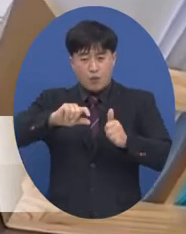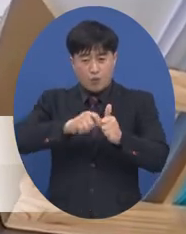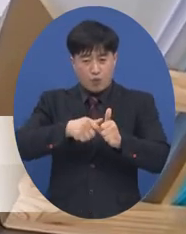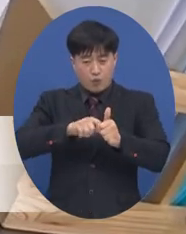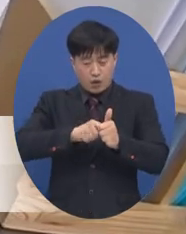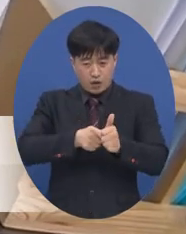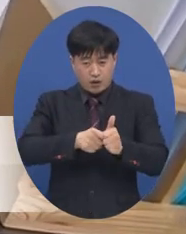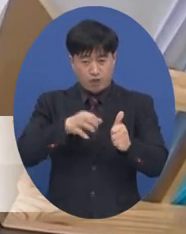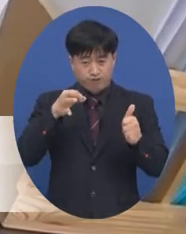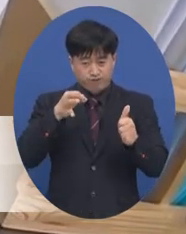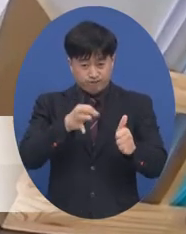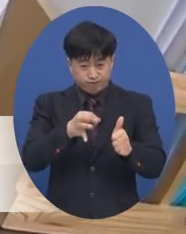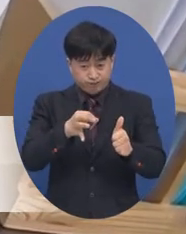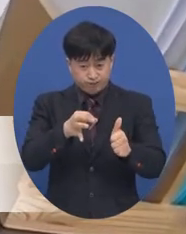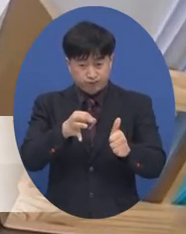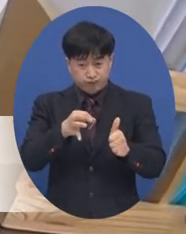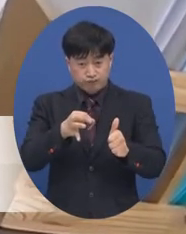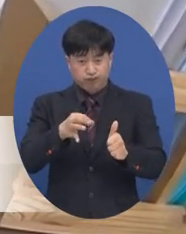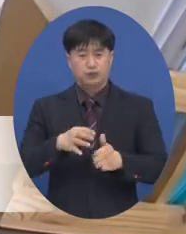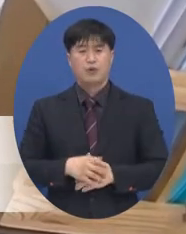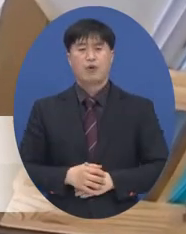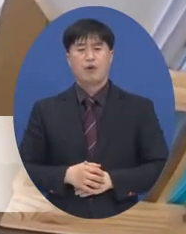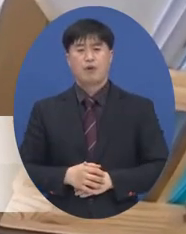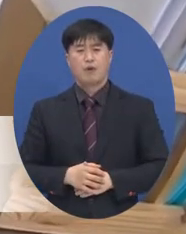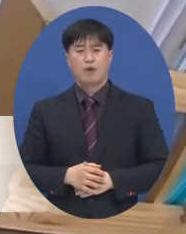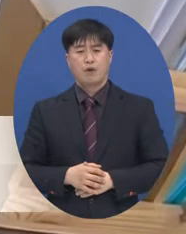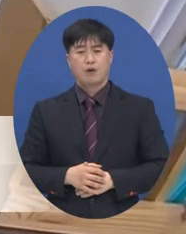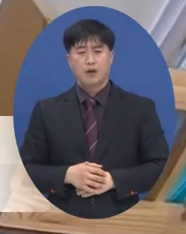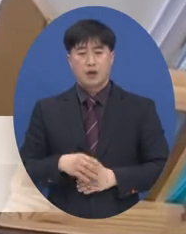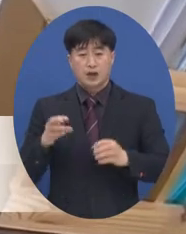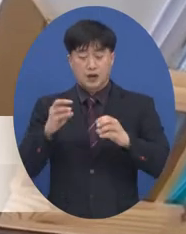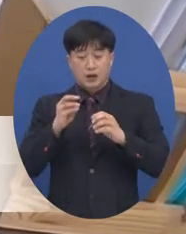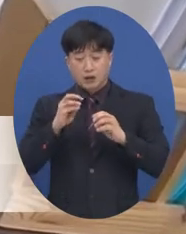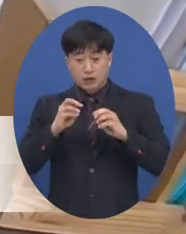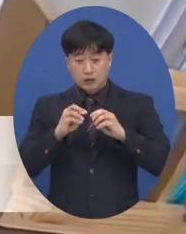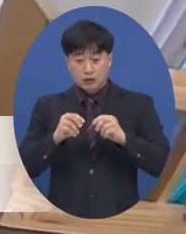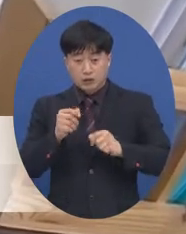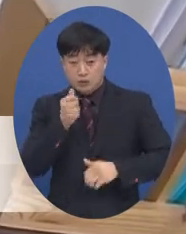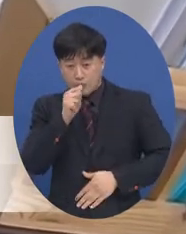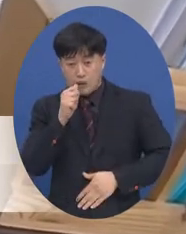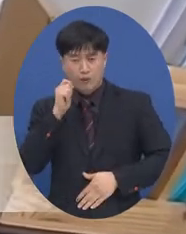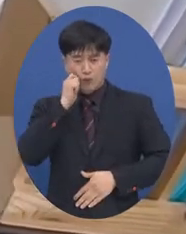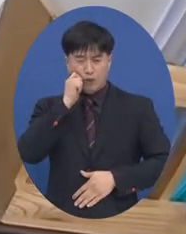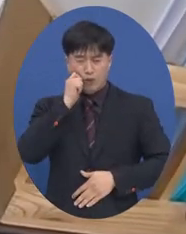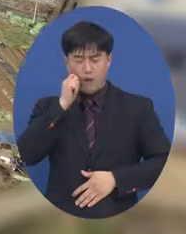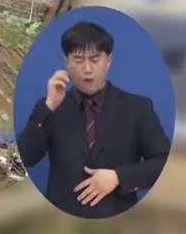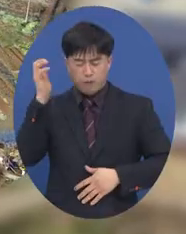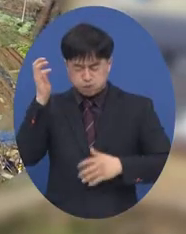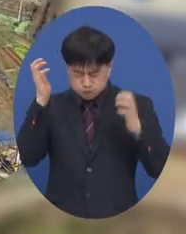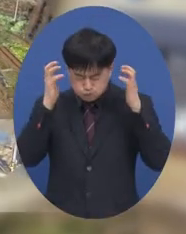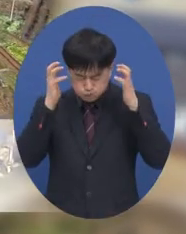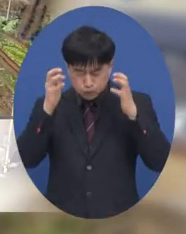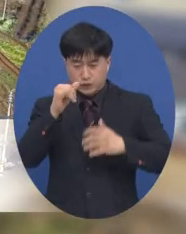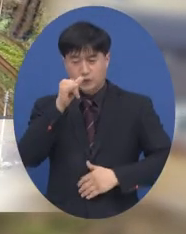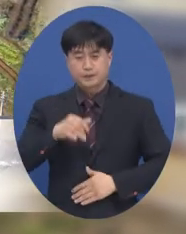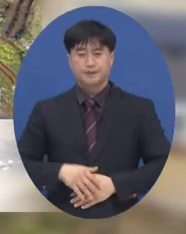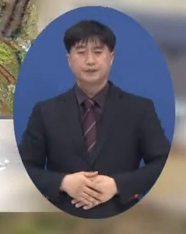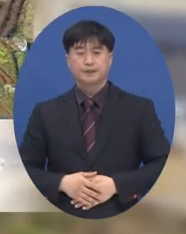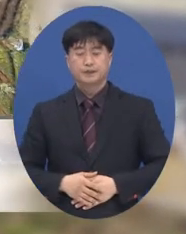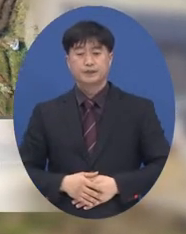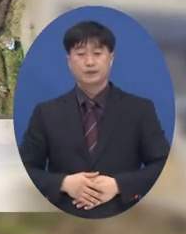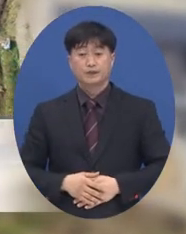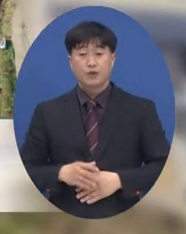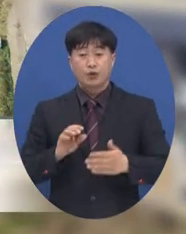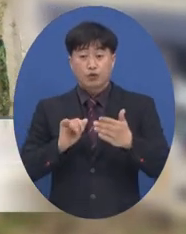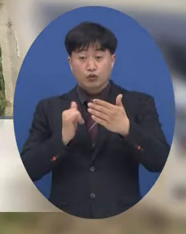해서 과태료를 먹거나 이렇게 해가지고 부동산을 못할 정도로 괴롭히고. 이외에도 유튜브